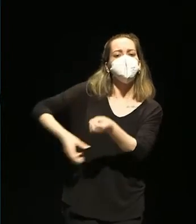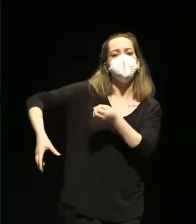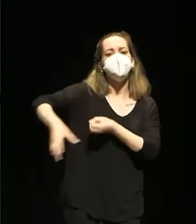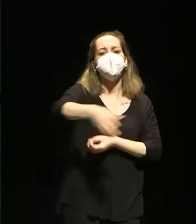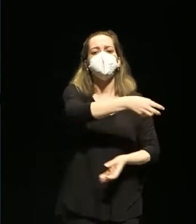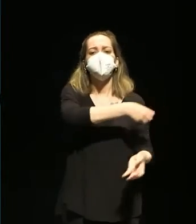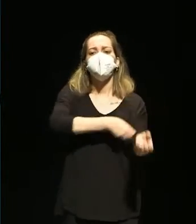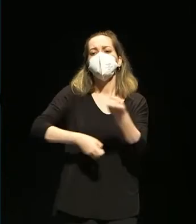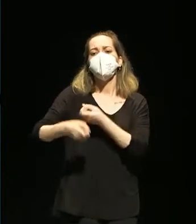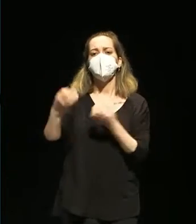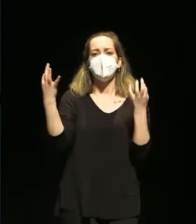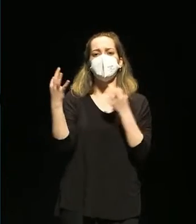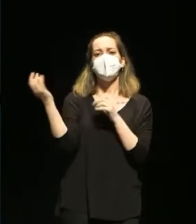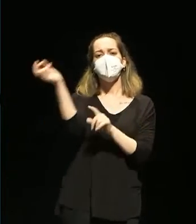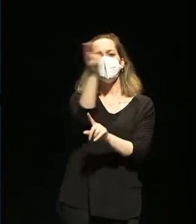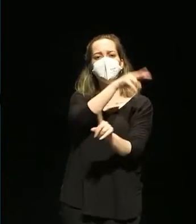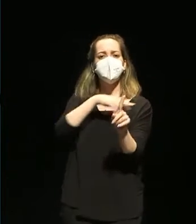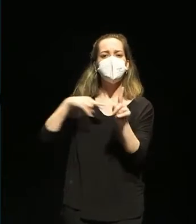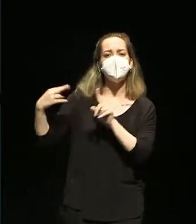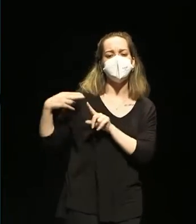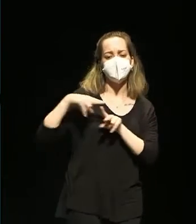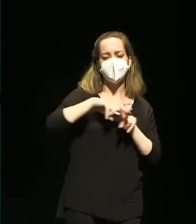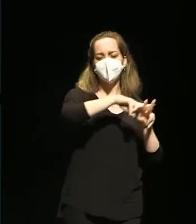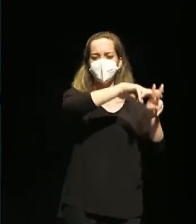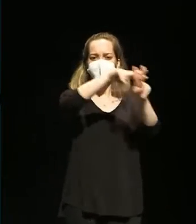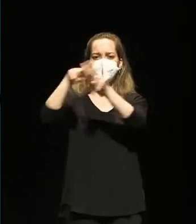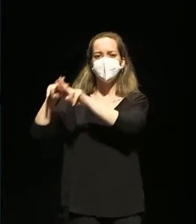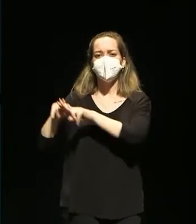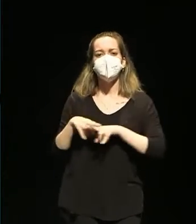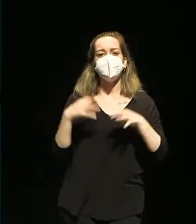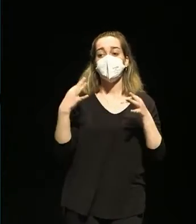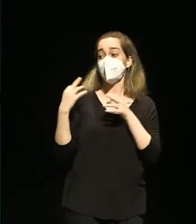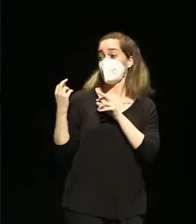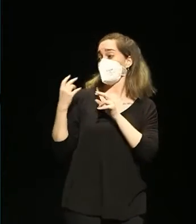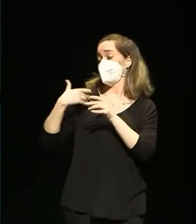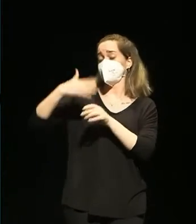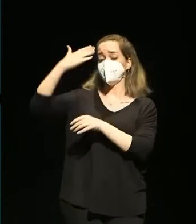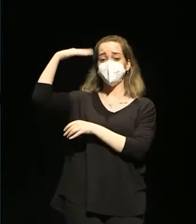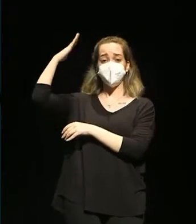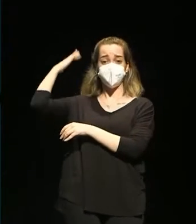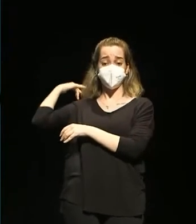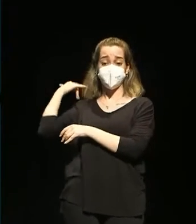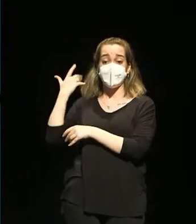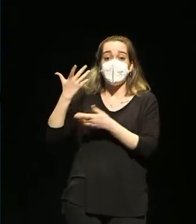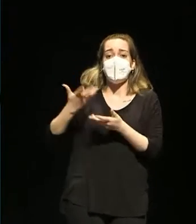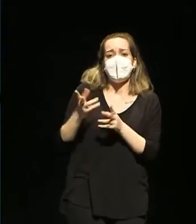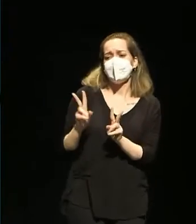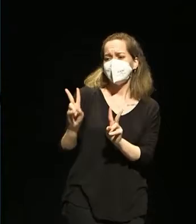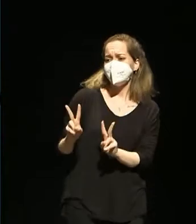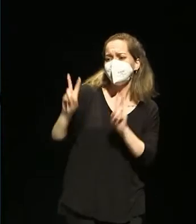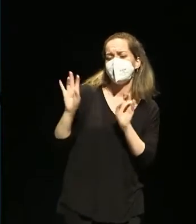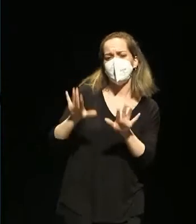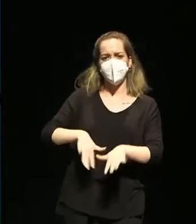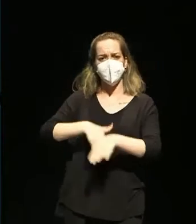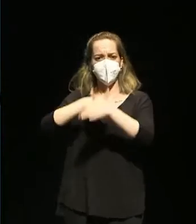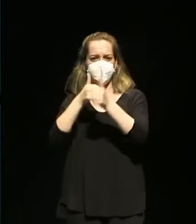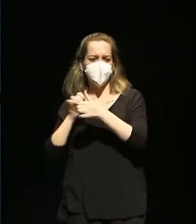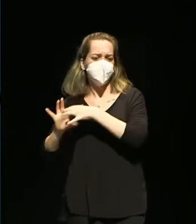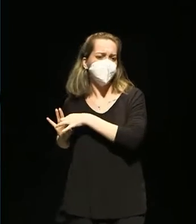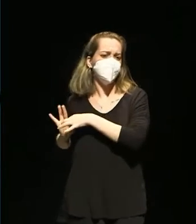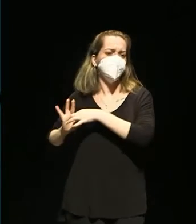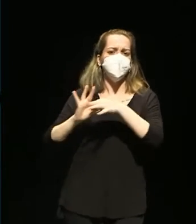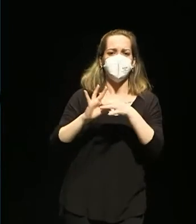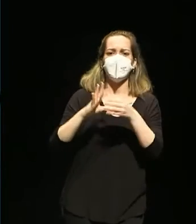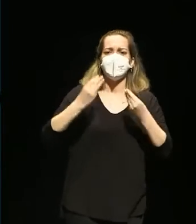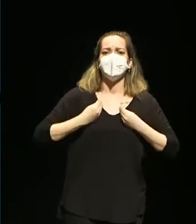i l'anàlisi de tots aquells vells i nous reptes que tenen repercussions en les condicions de vida de la classe treballadora,